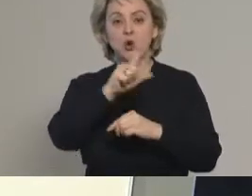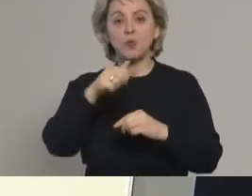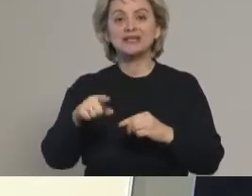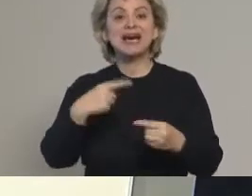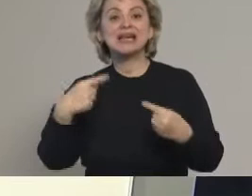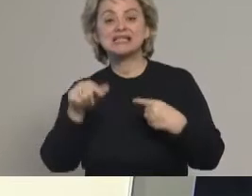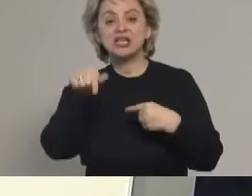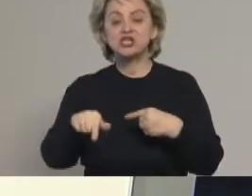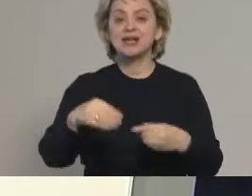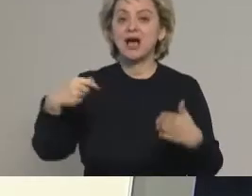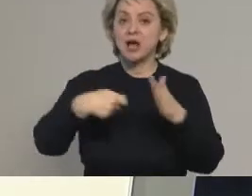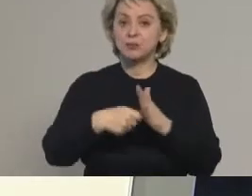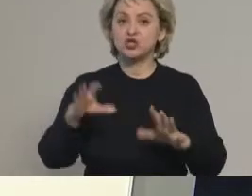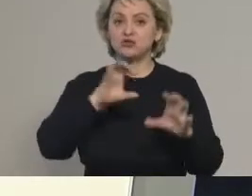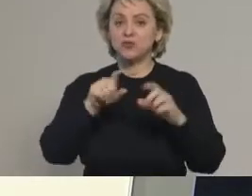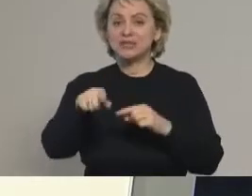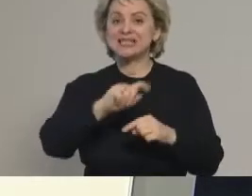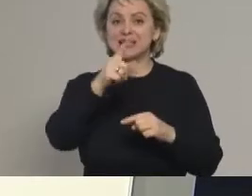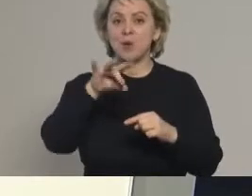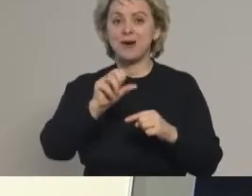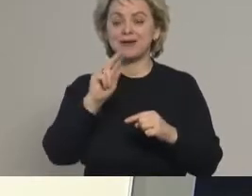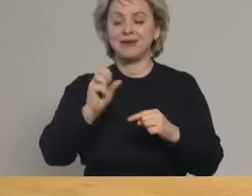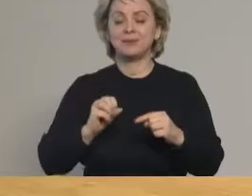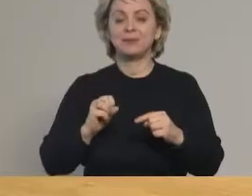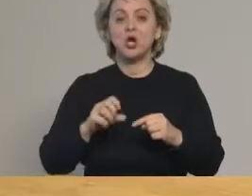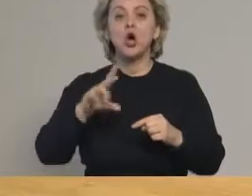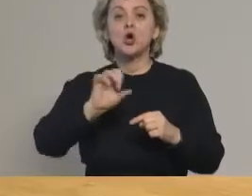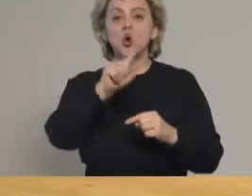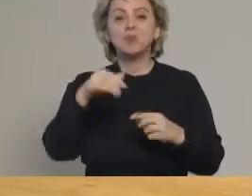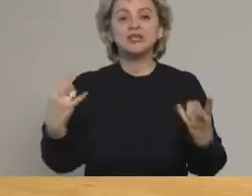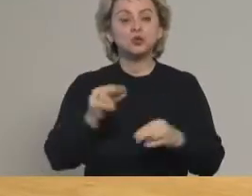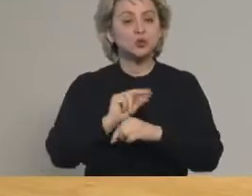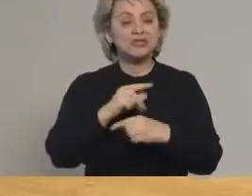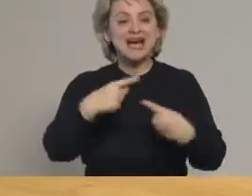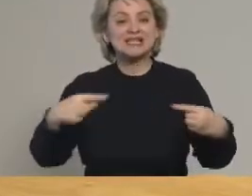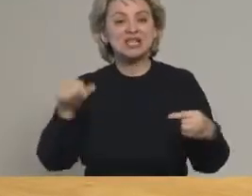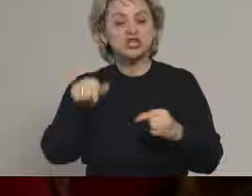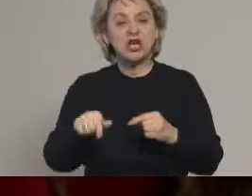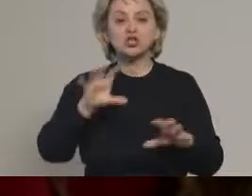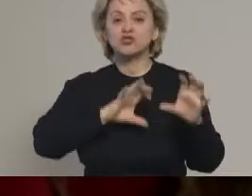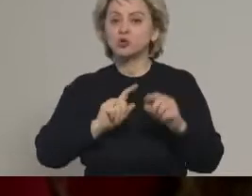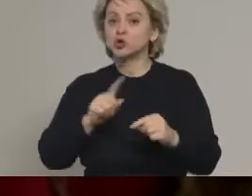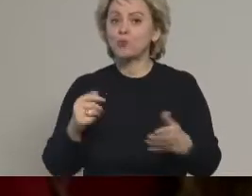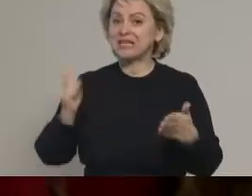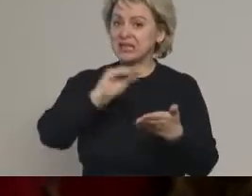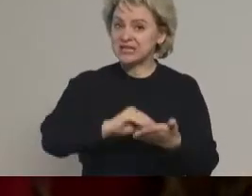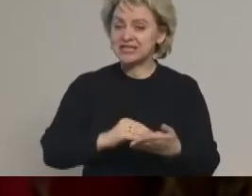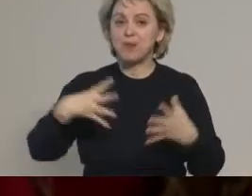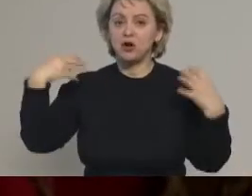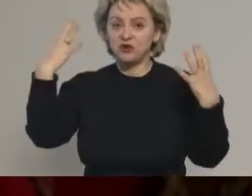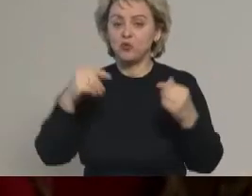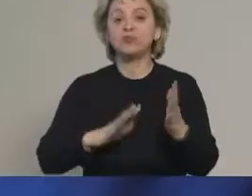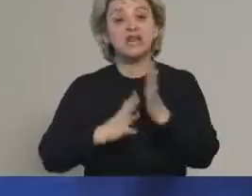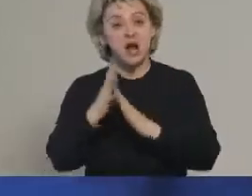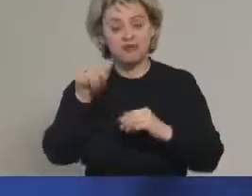робота различать и кормить животных в зоопарке. Робота нужно научить различать животных, чтобы он не насыпал льву на обед